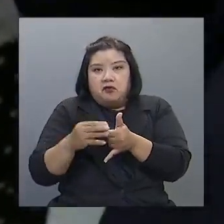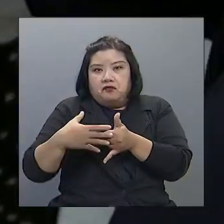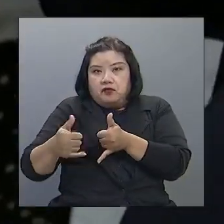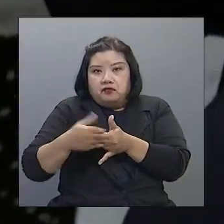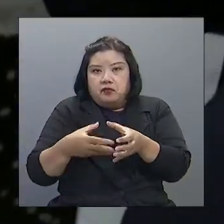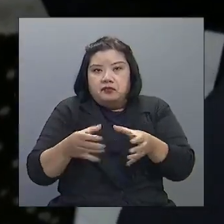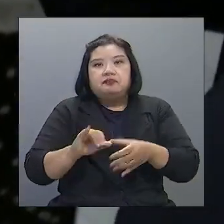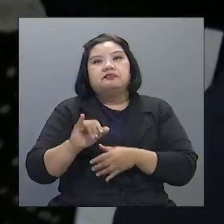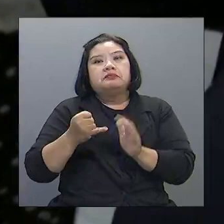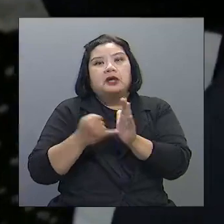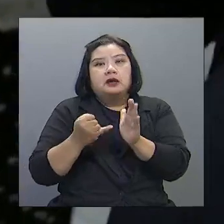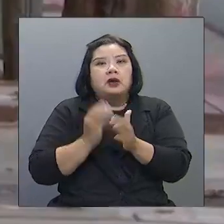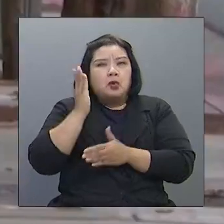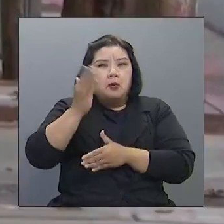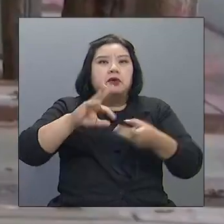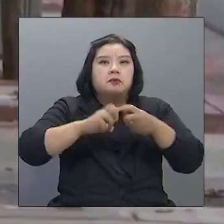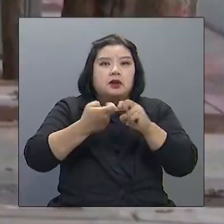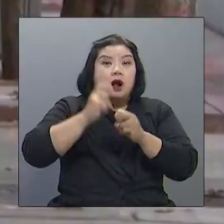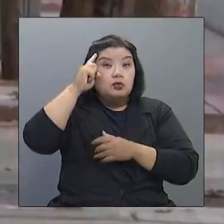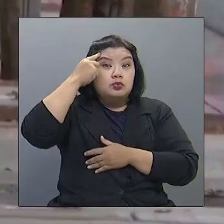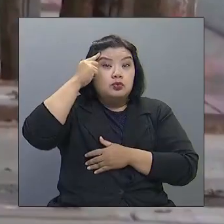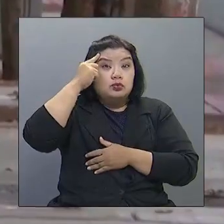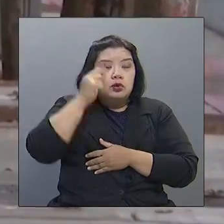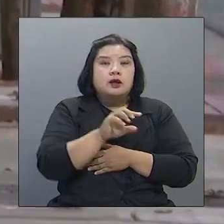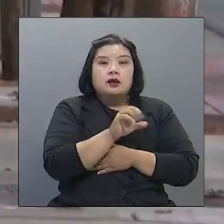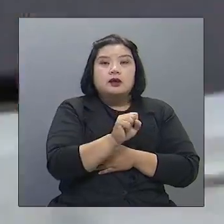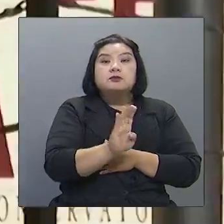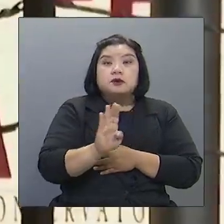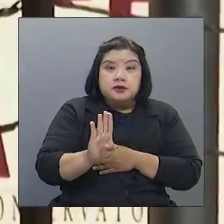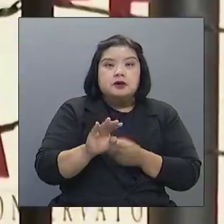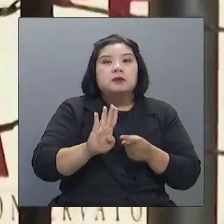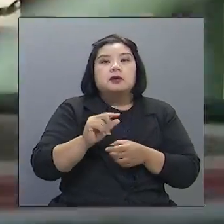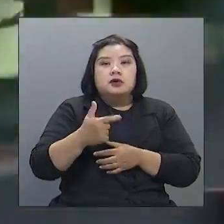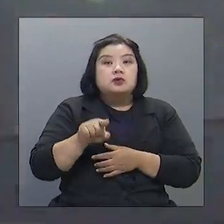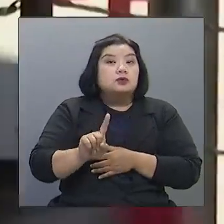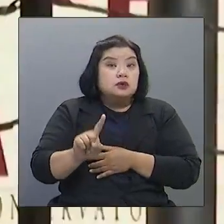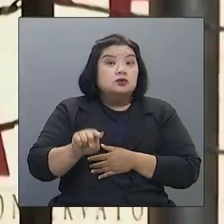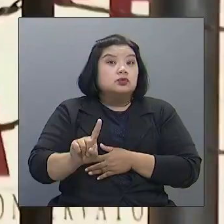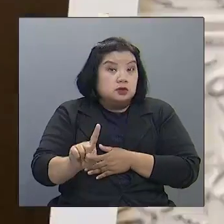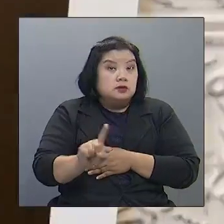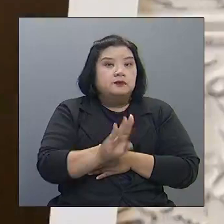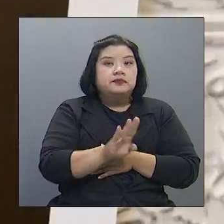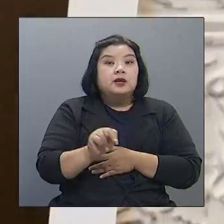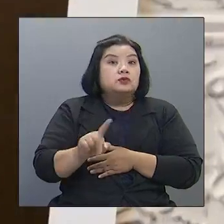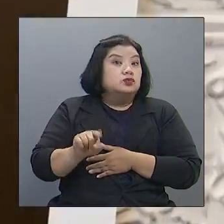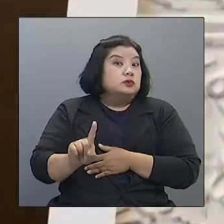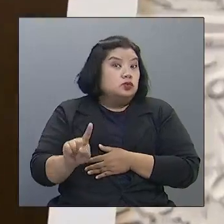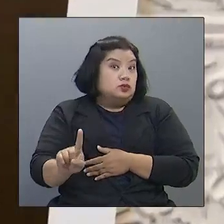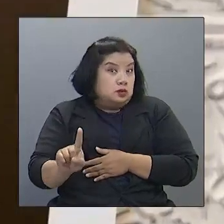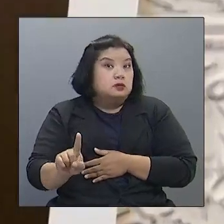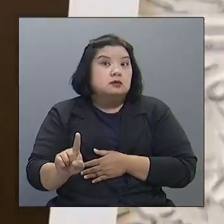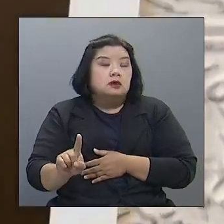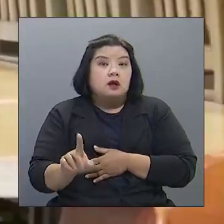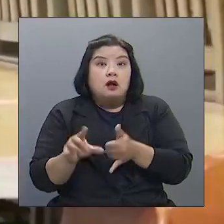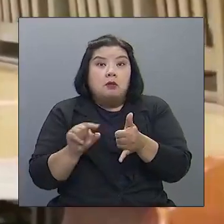ปัญหาในอนาคตได้นะคะซึ่งทั้ง XBB BQ.1.1 และ BN.1 มีความสามารถเรื่อง